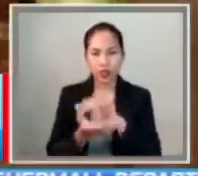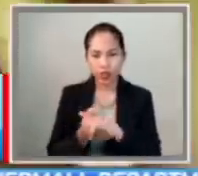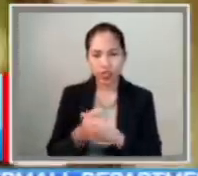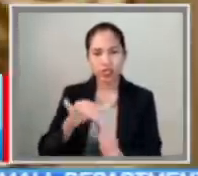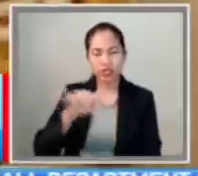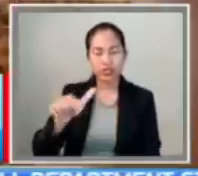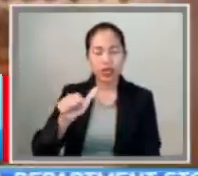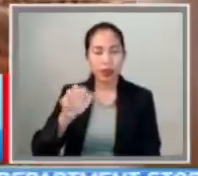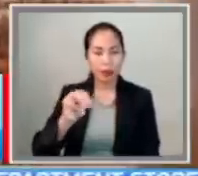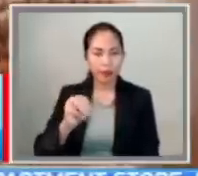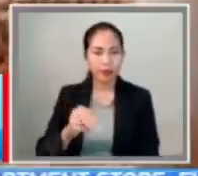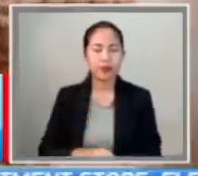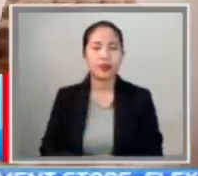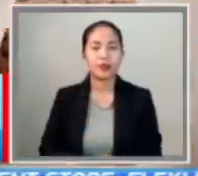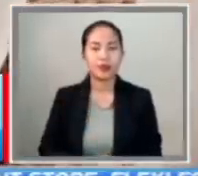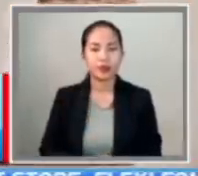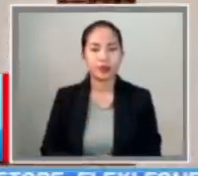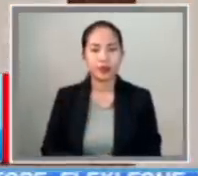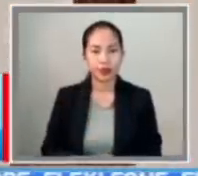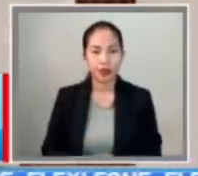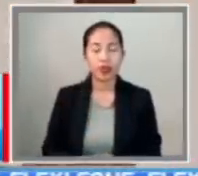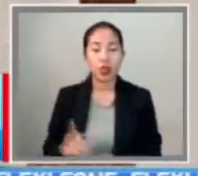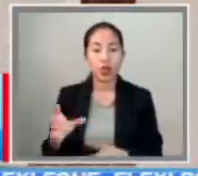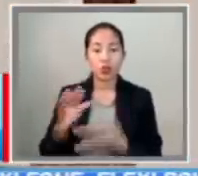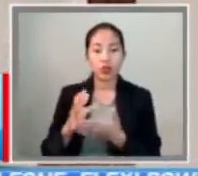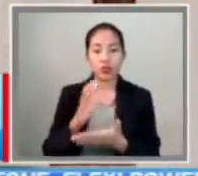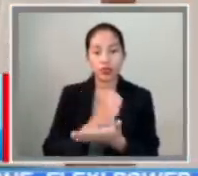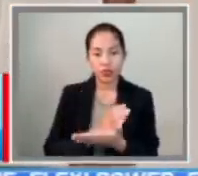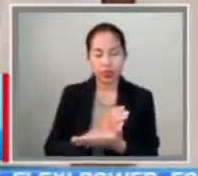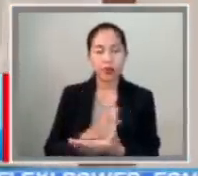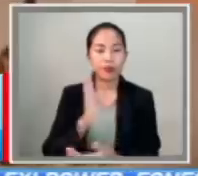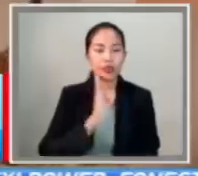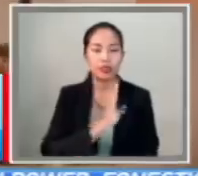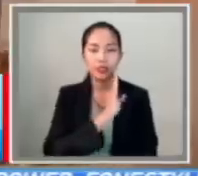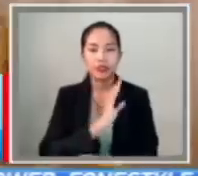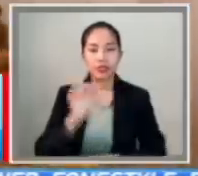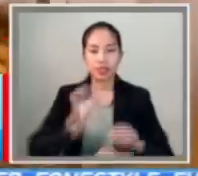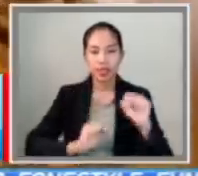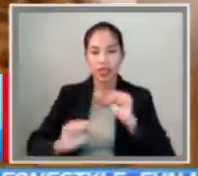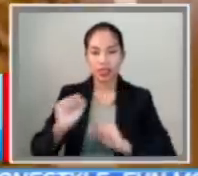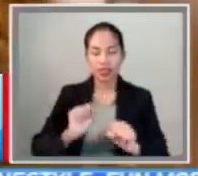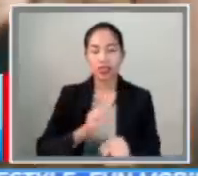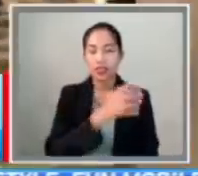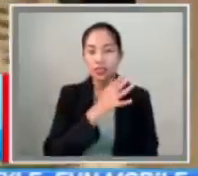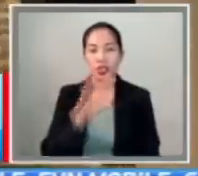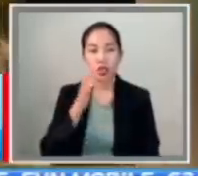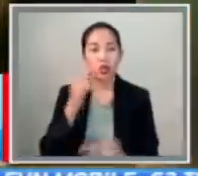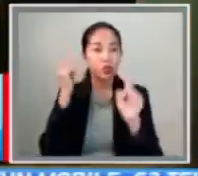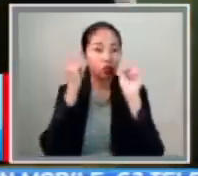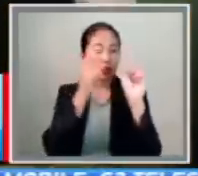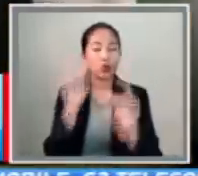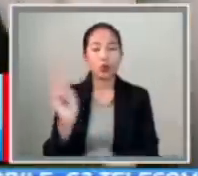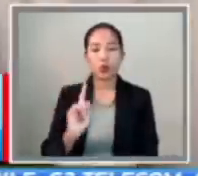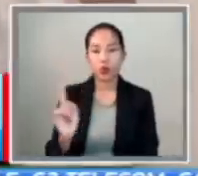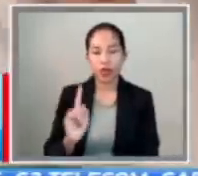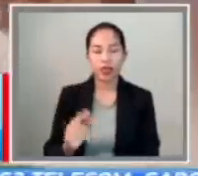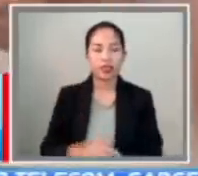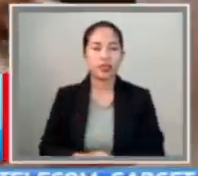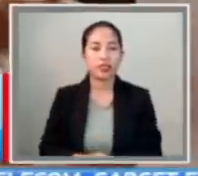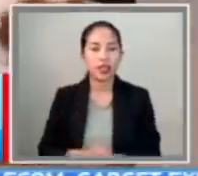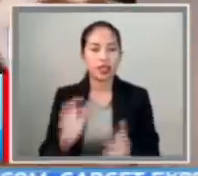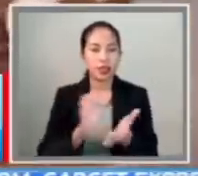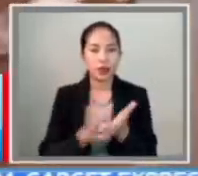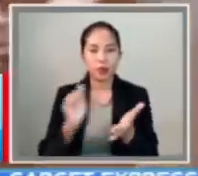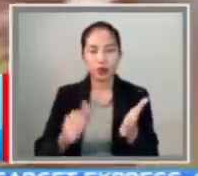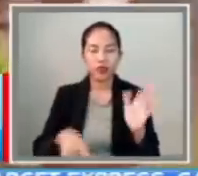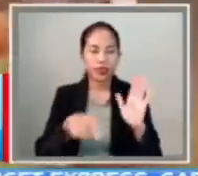kumukuha ng kursong Bachelor of Science in Agriculture. Layon po nito na matanggal ang masamang pagtingin ng publiko sa pagkain ng